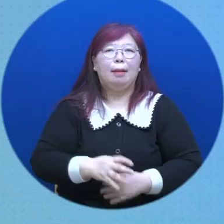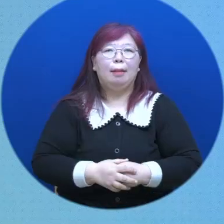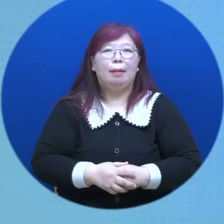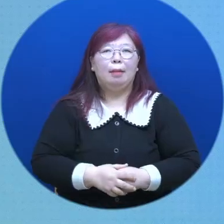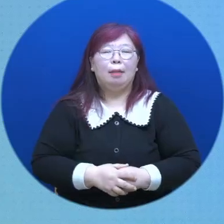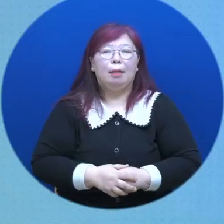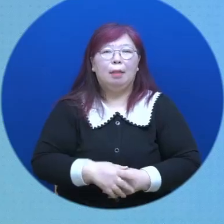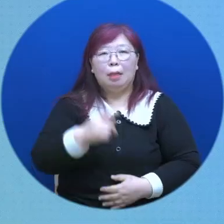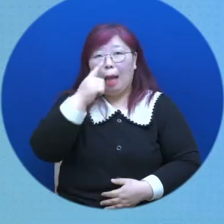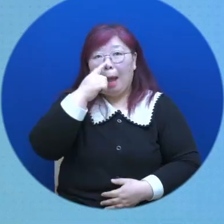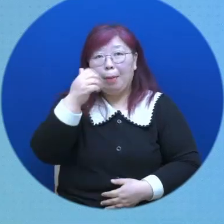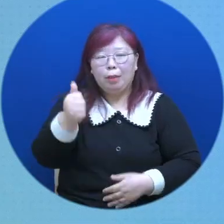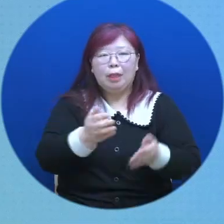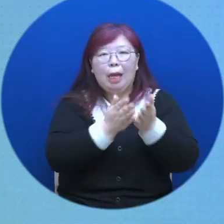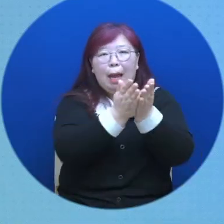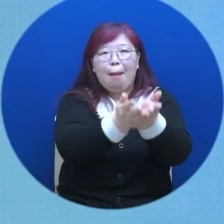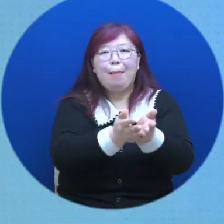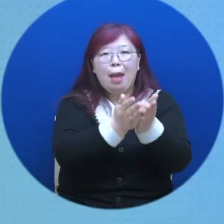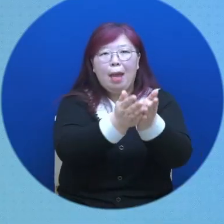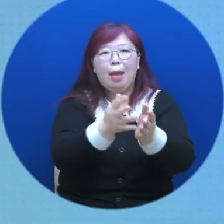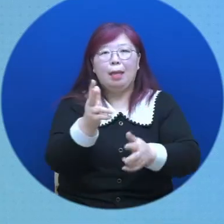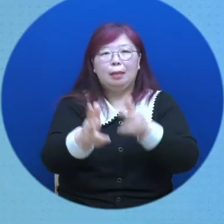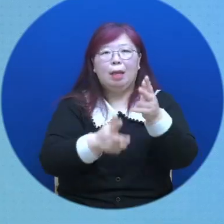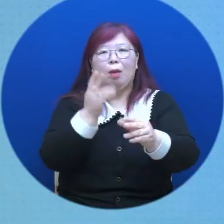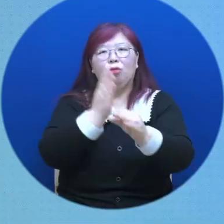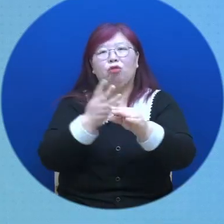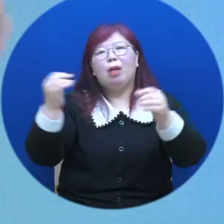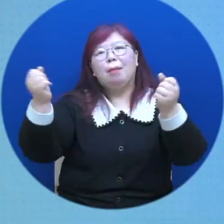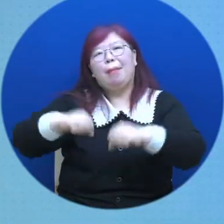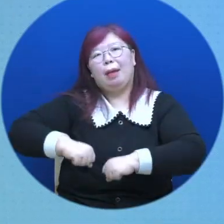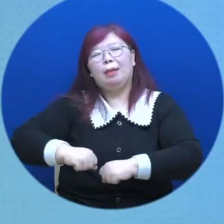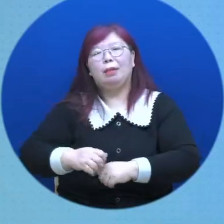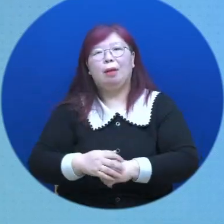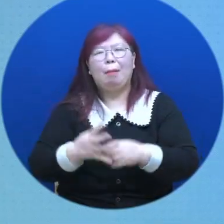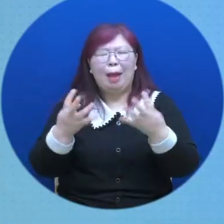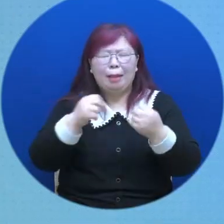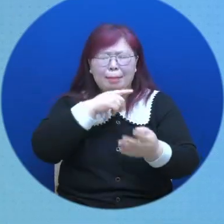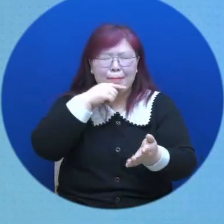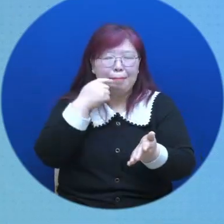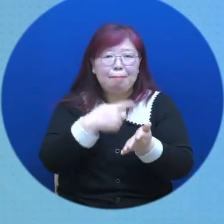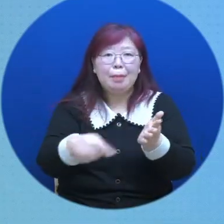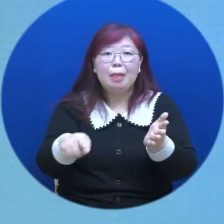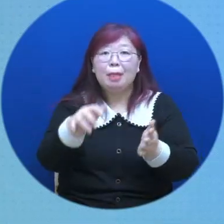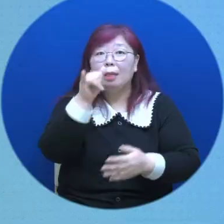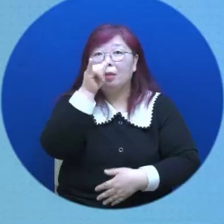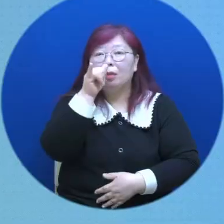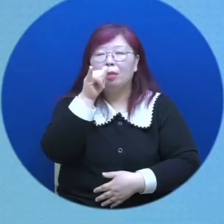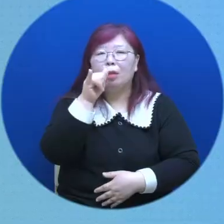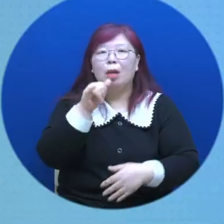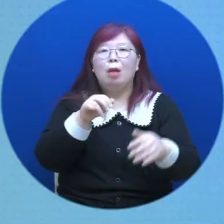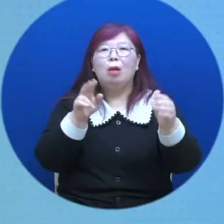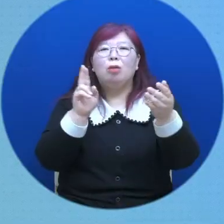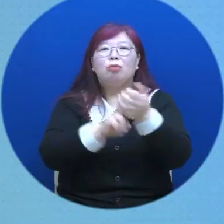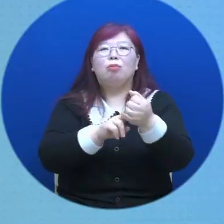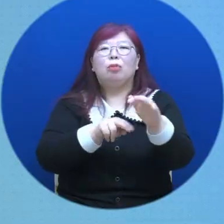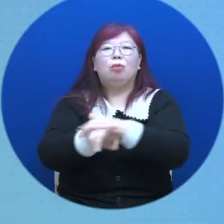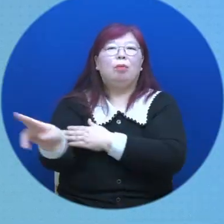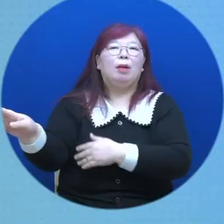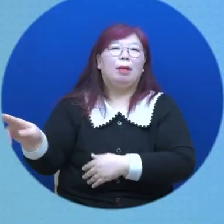아버지가 배 사업을 하다가 망했어요. 많은 빚을 남겨놓고 잠적해